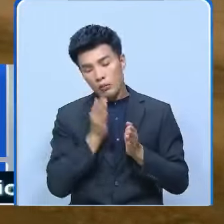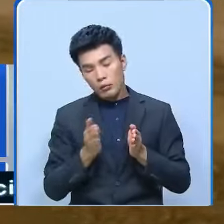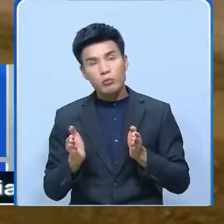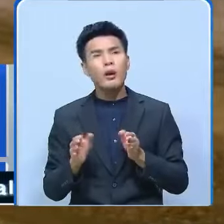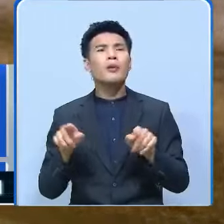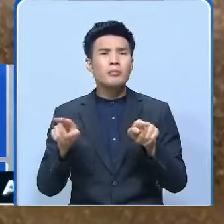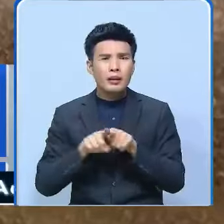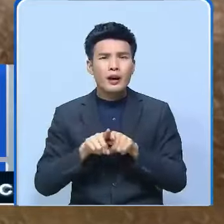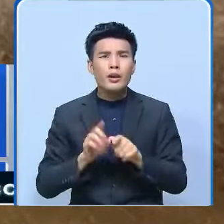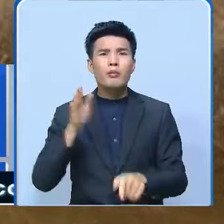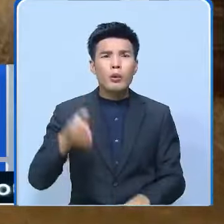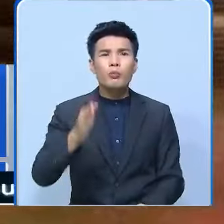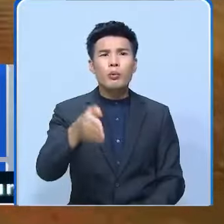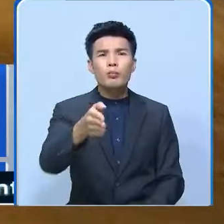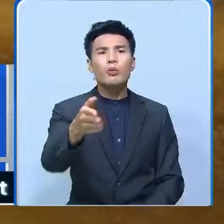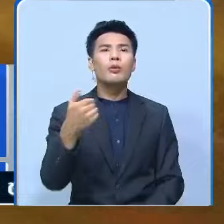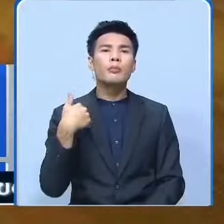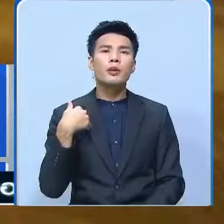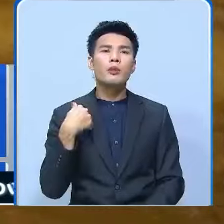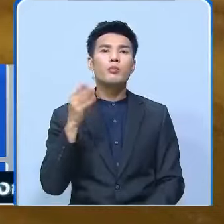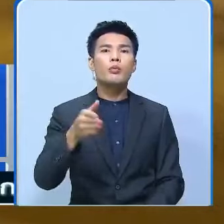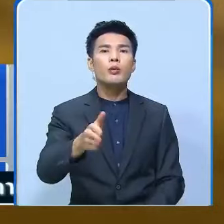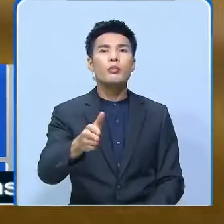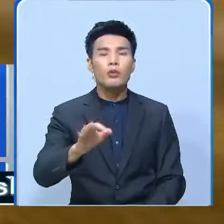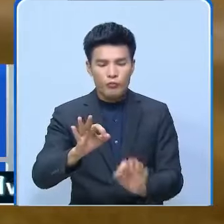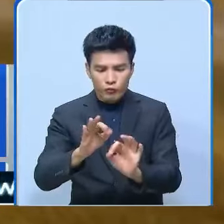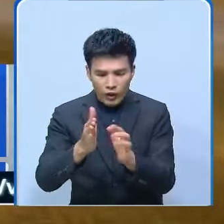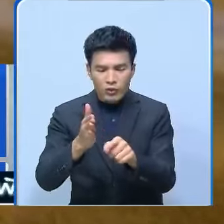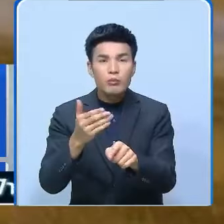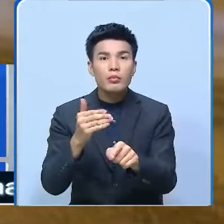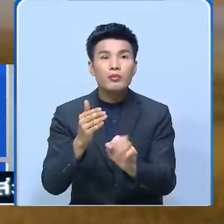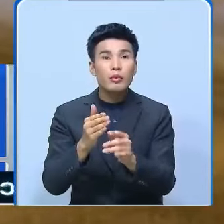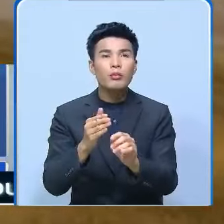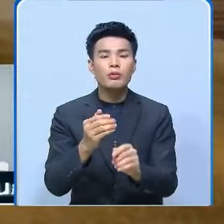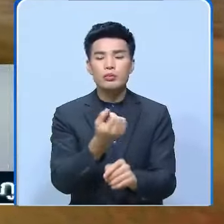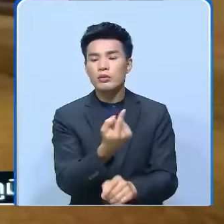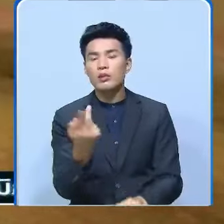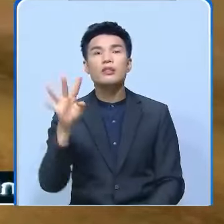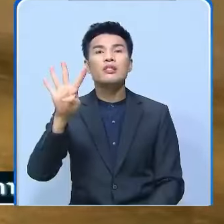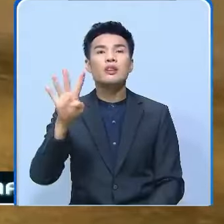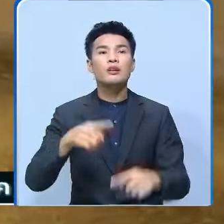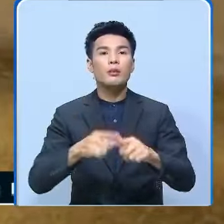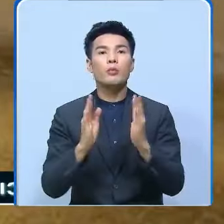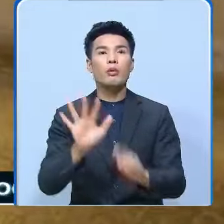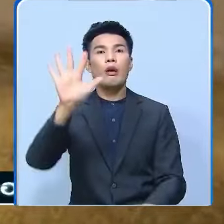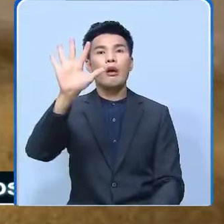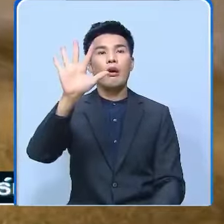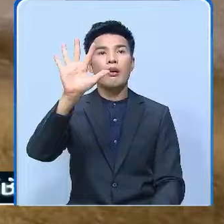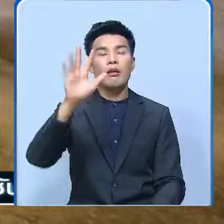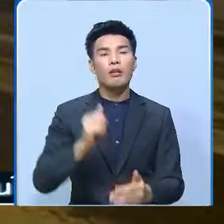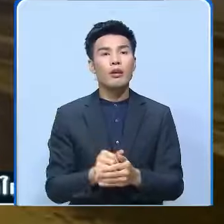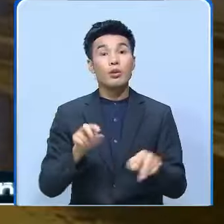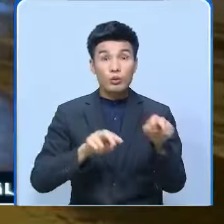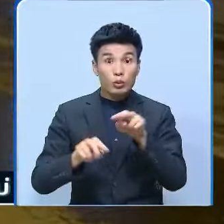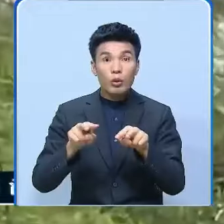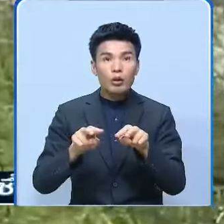นกันก็ตกหลุมกระแทกกันบางคันชนิดที่เรียกว่าไฟแลบนับมีประมาณ4คันมีคนเจ็บรวม5คนนะครับ เบื้องต้นจากการตรวจสอบนะคะ